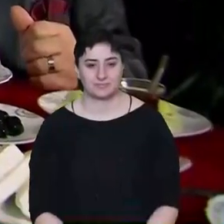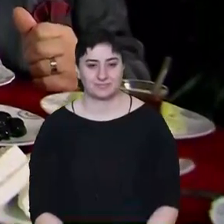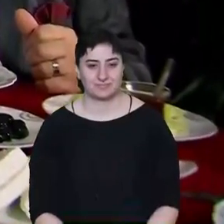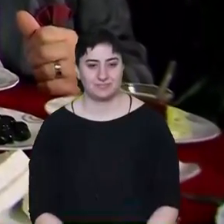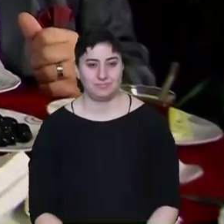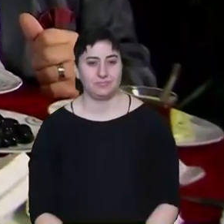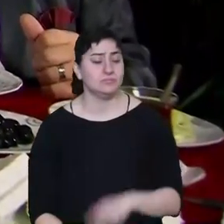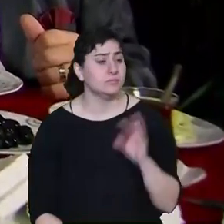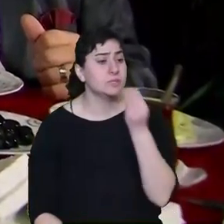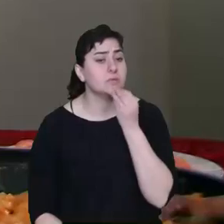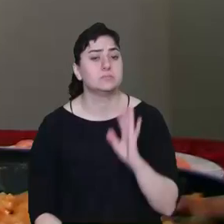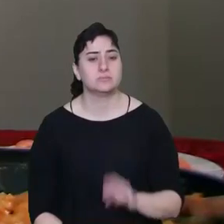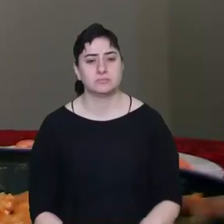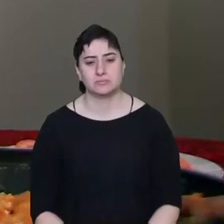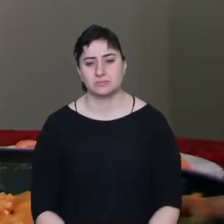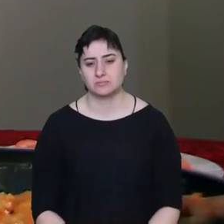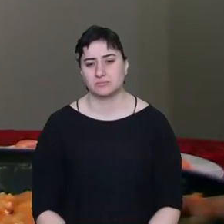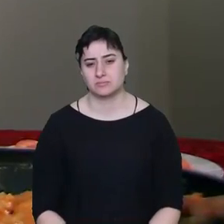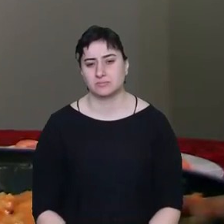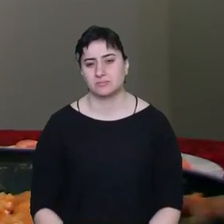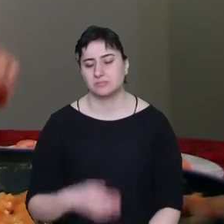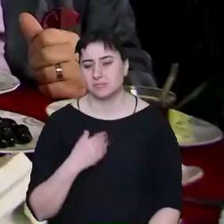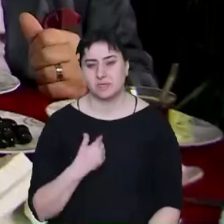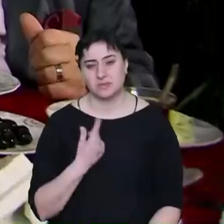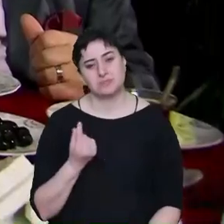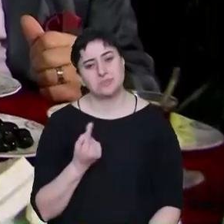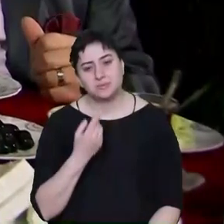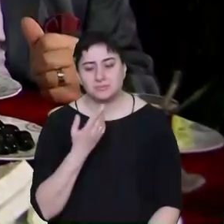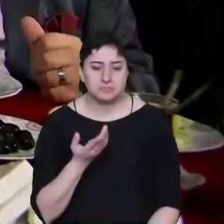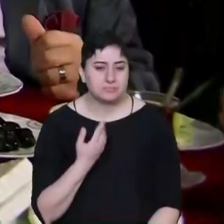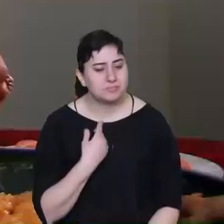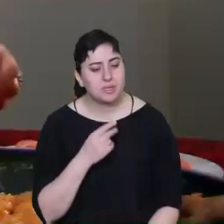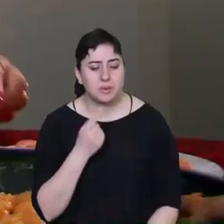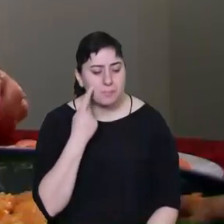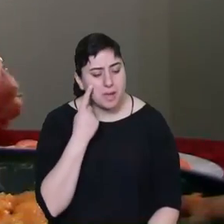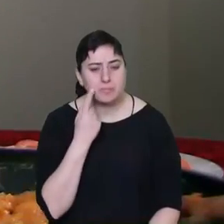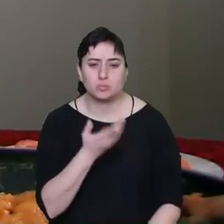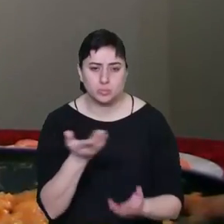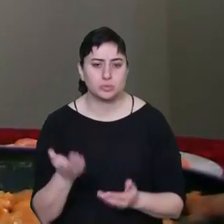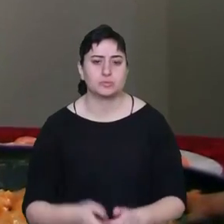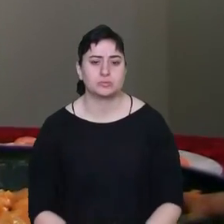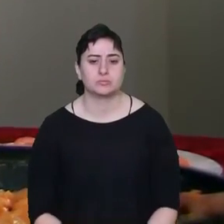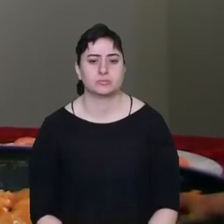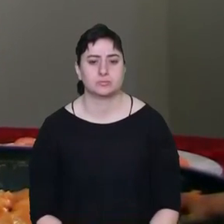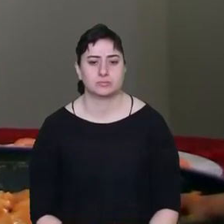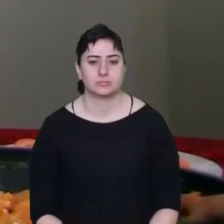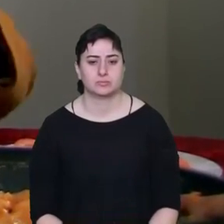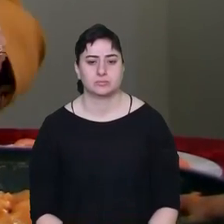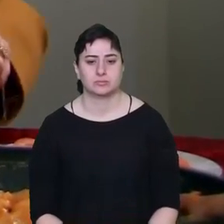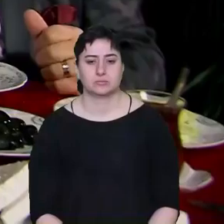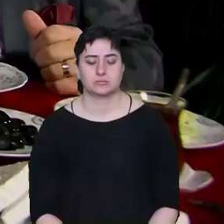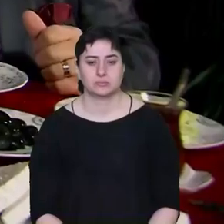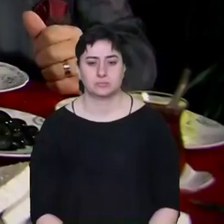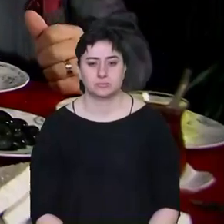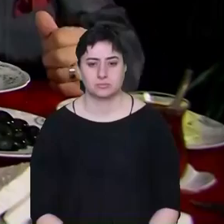Yani şimdi yemek yemeyecek misiniz? Ben şöyle biraz alırım yani. Siz buyurun, buyurun. Buyurun, rica ederim,